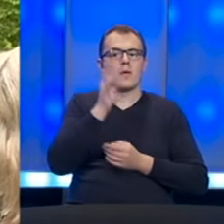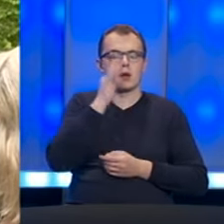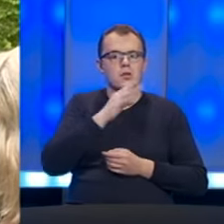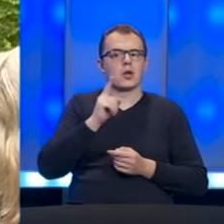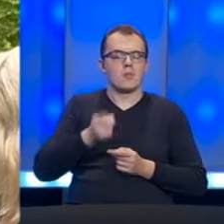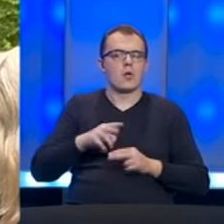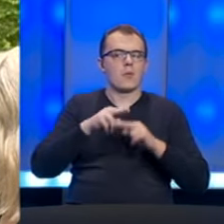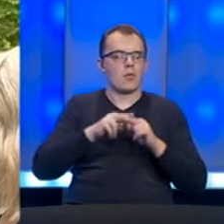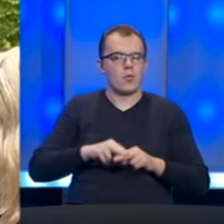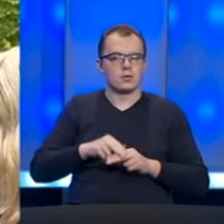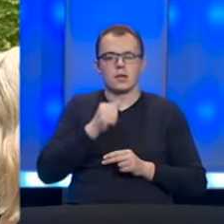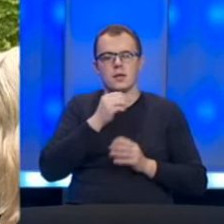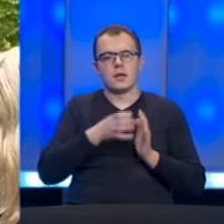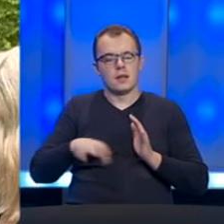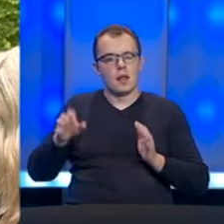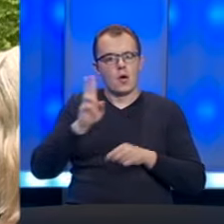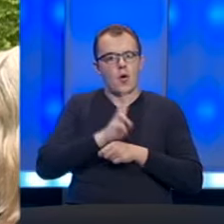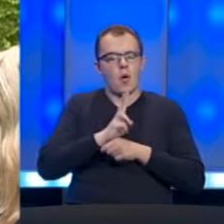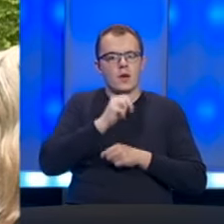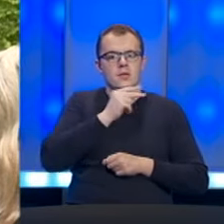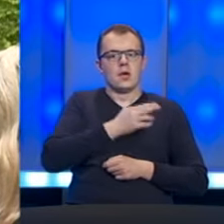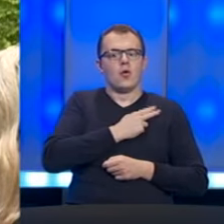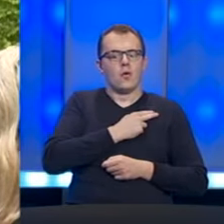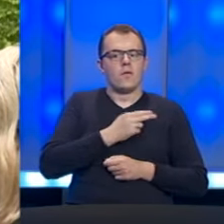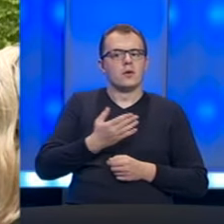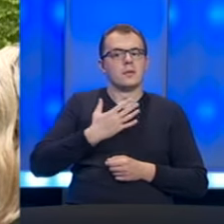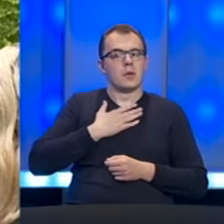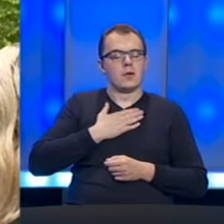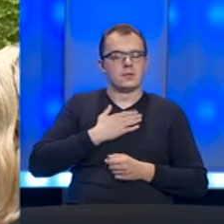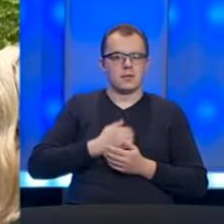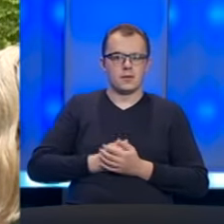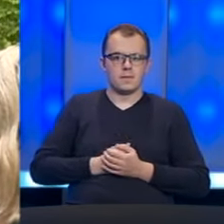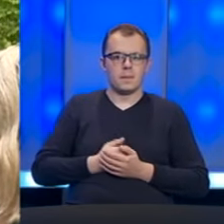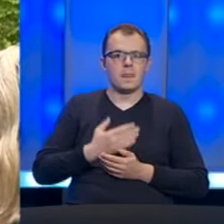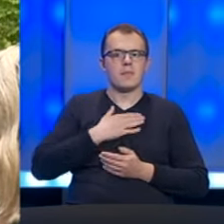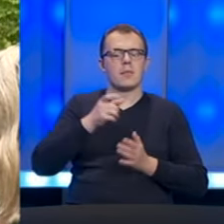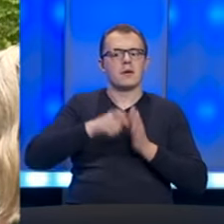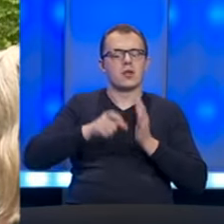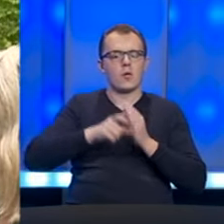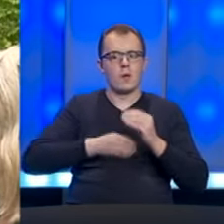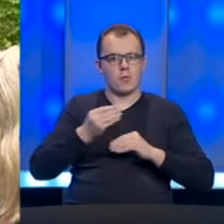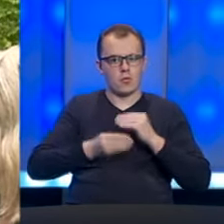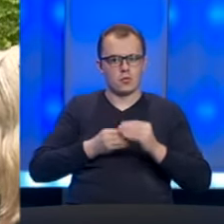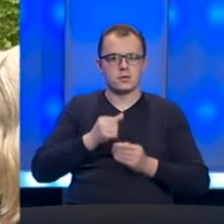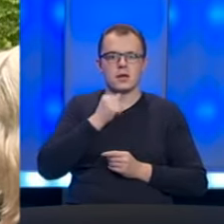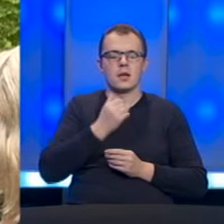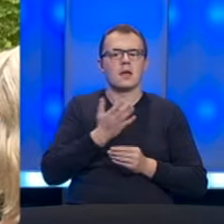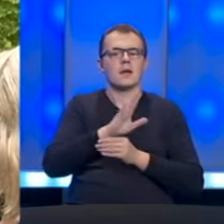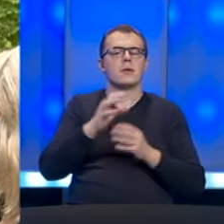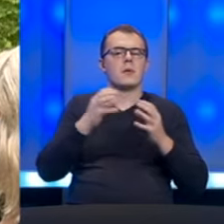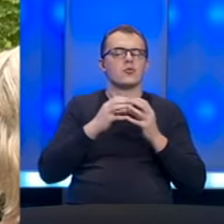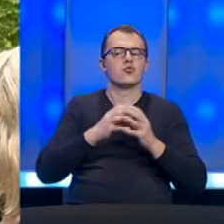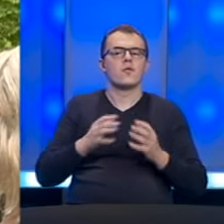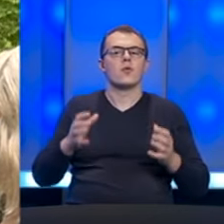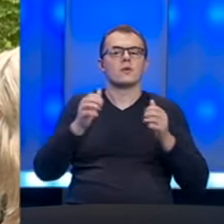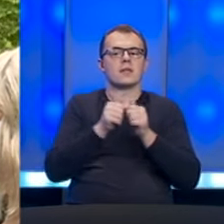moramo ostati i dalje oprezni i odgovorni prema sebi, prema članama porodice i prema društvenoj zajednici,